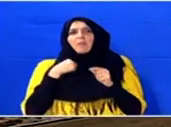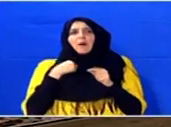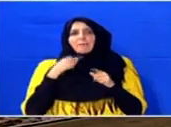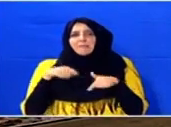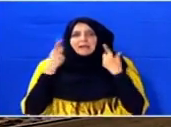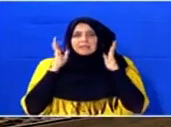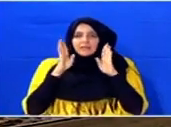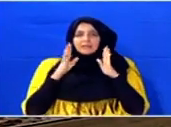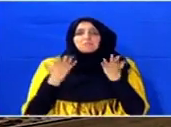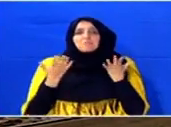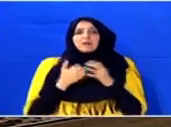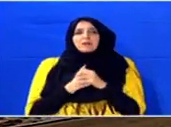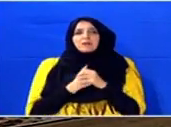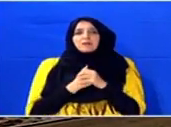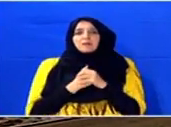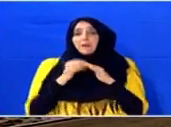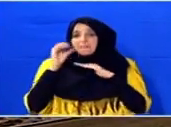طيب هذا السؤال